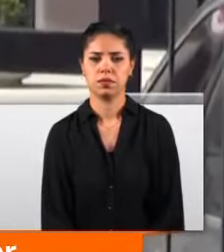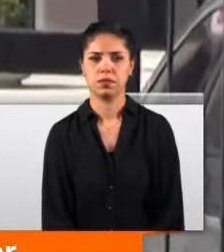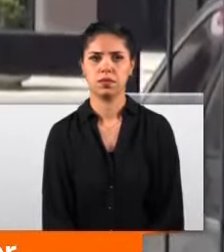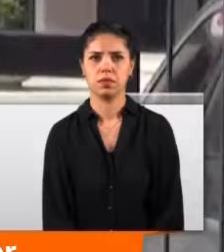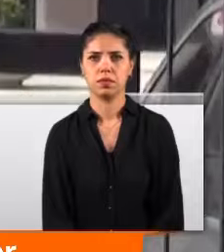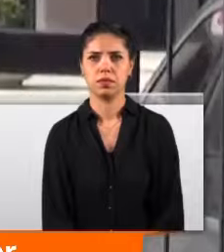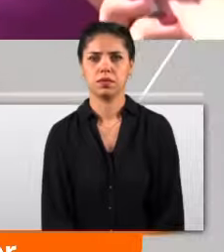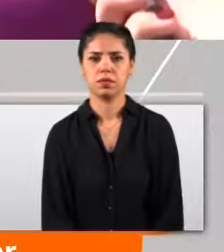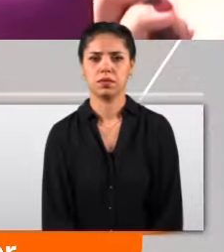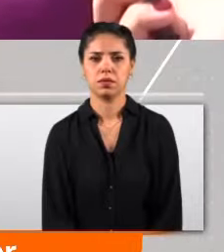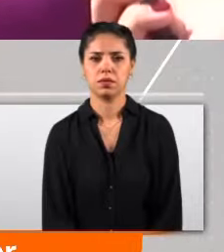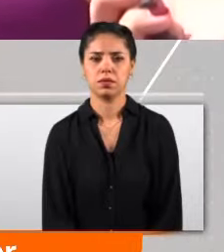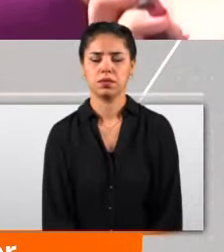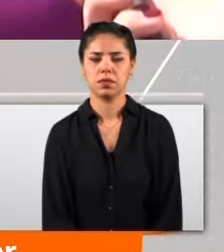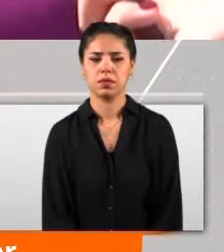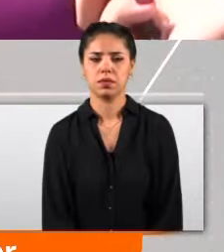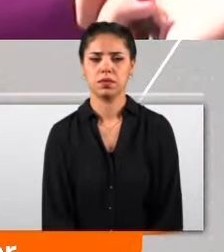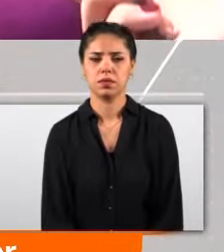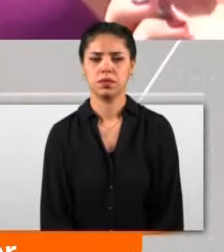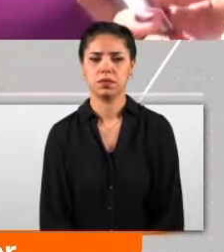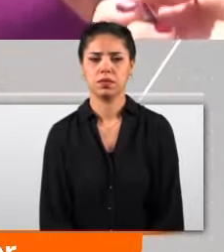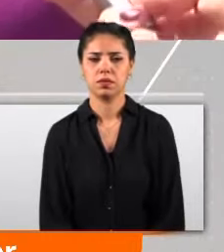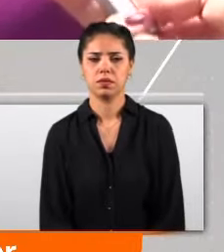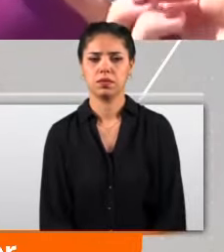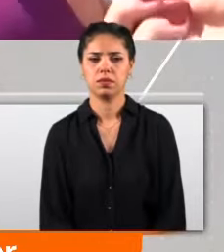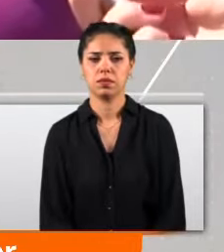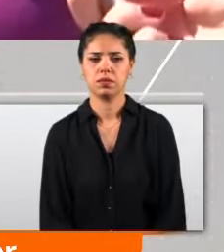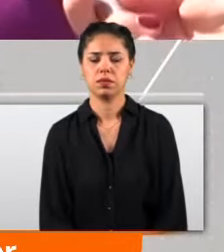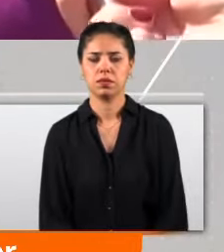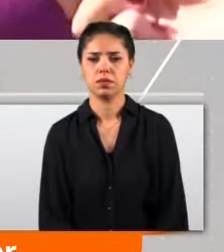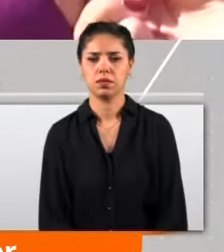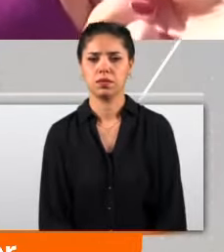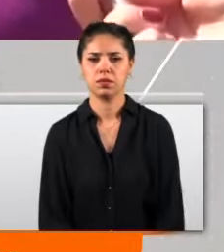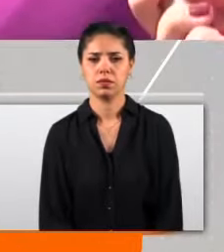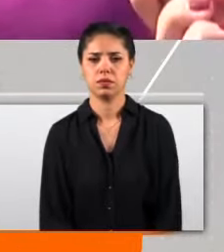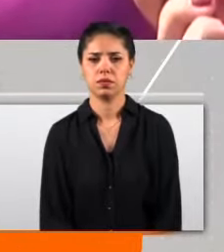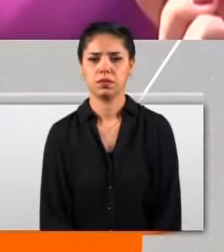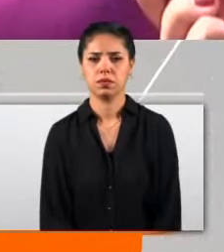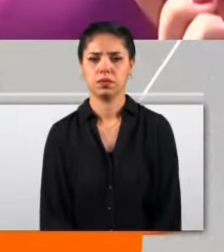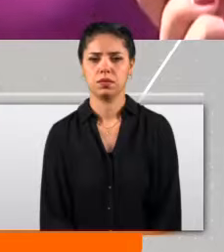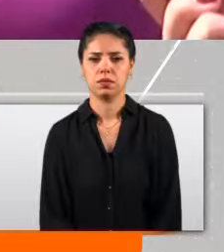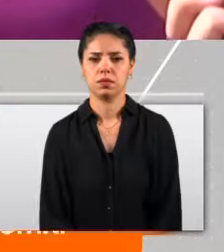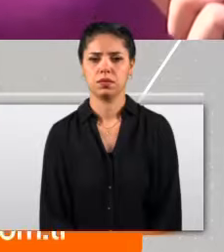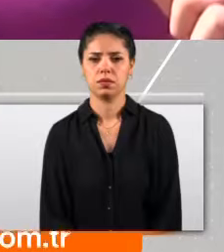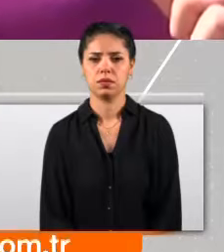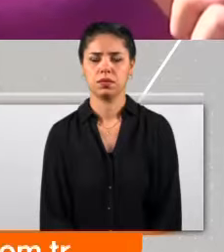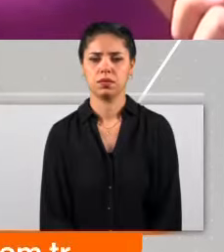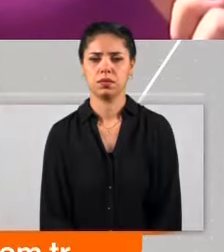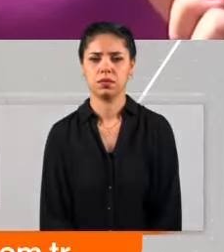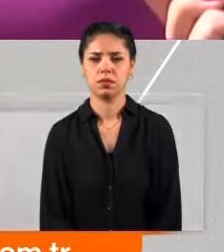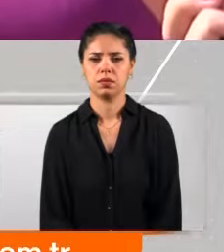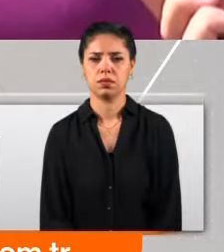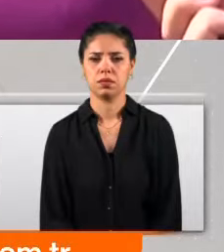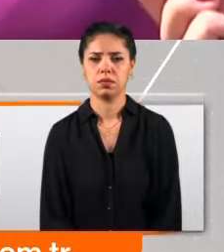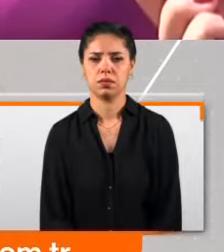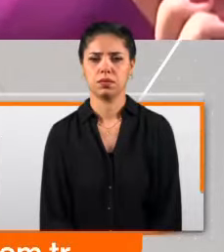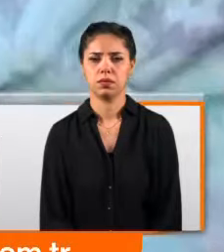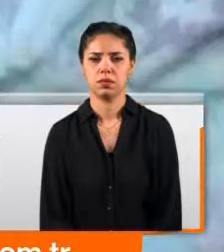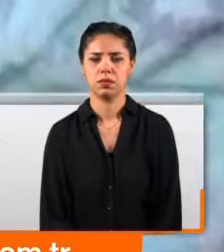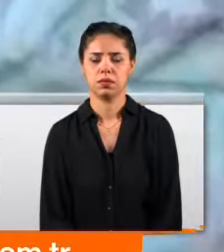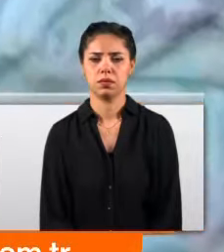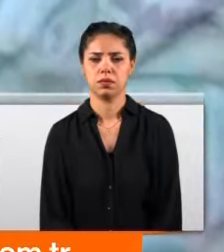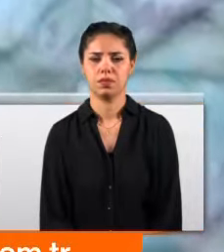yaparak büyüttüm. Benim çocuğumu katlettiler. Tüm dünya benim sesimi duysun. Duyun benim sesimi, duyun ne olur.